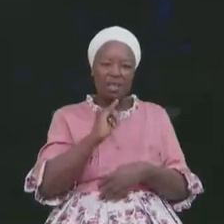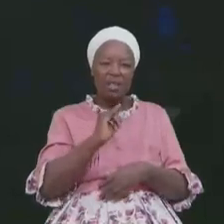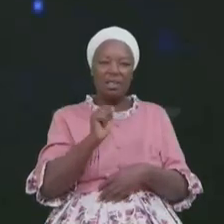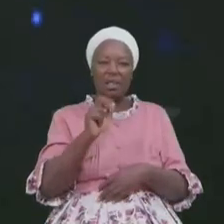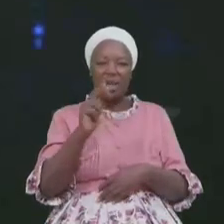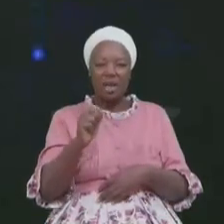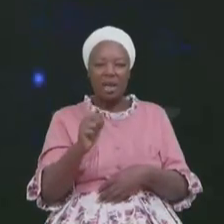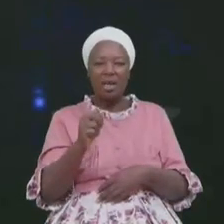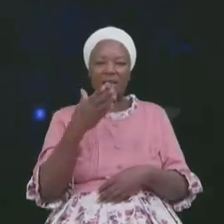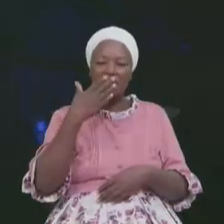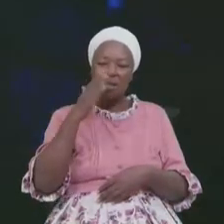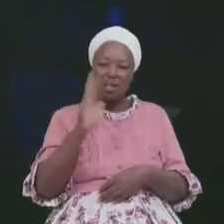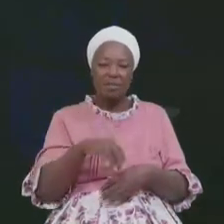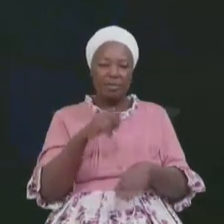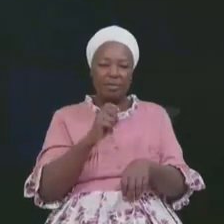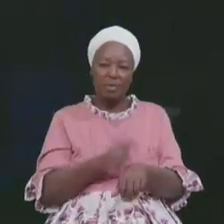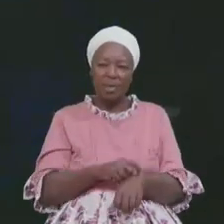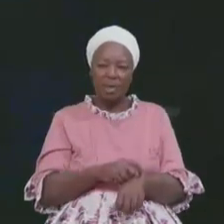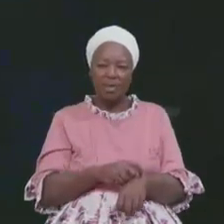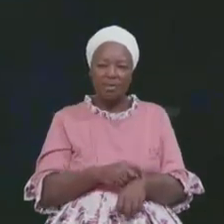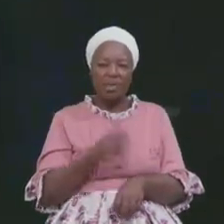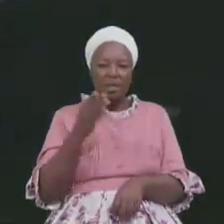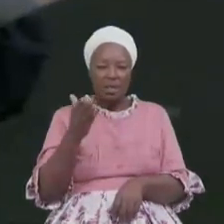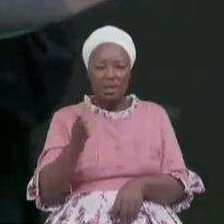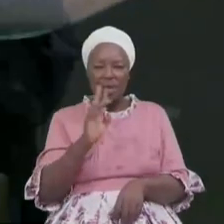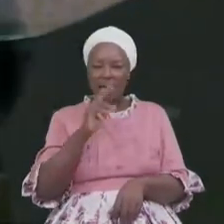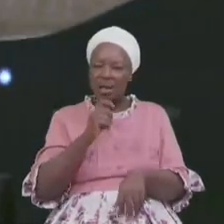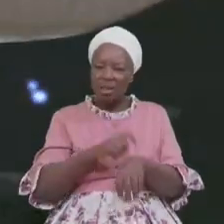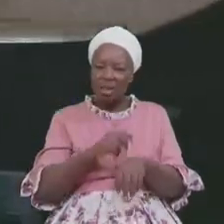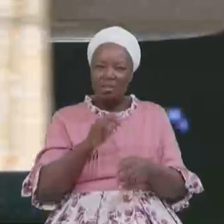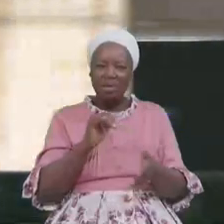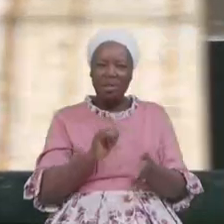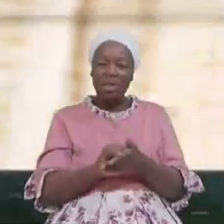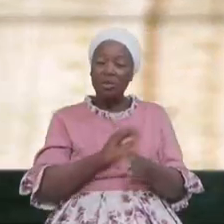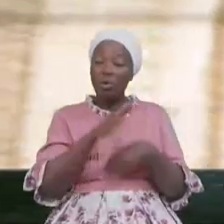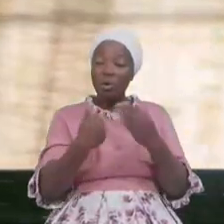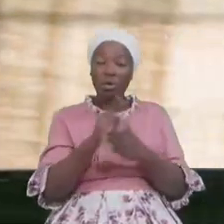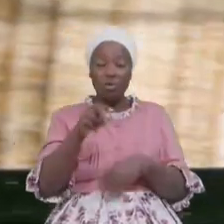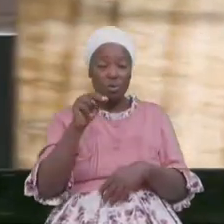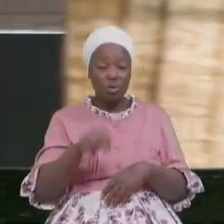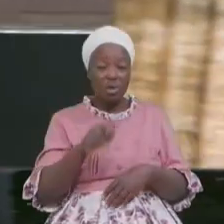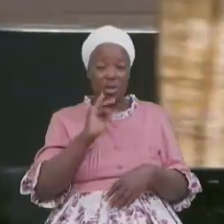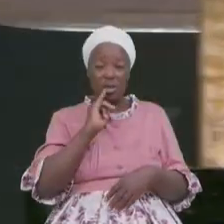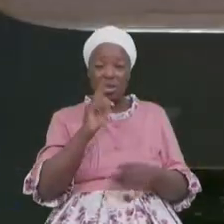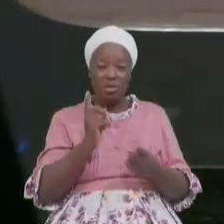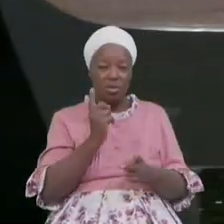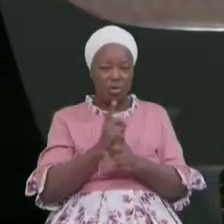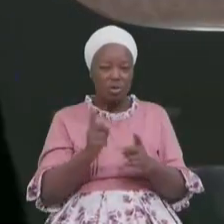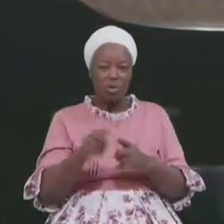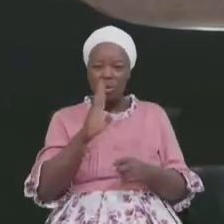mauvais. Il y a des moments, ce dont nous avons besoin, c'est d'être tranquille.